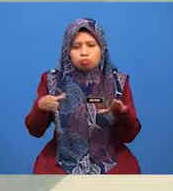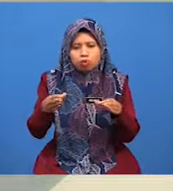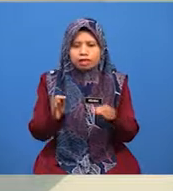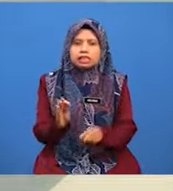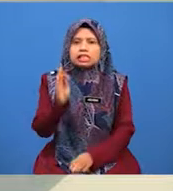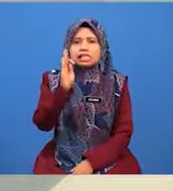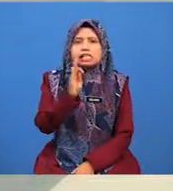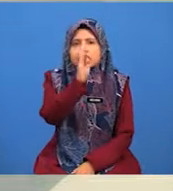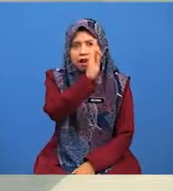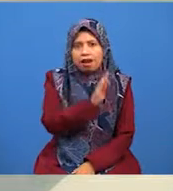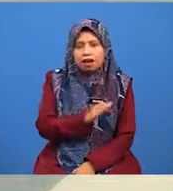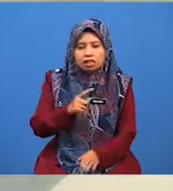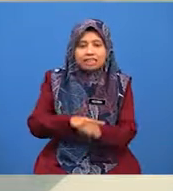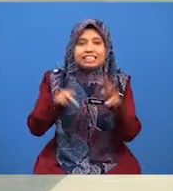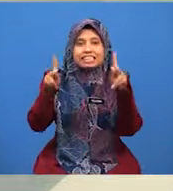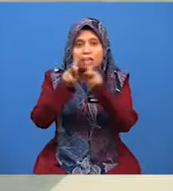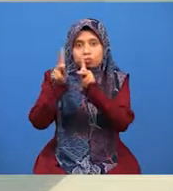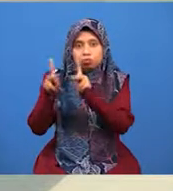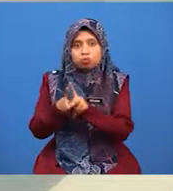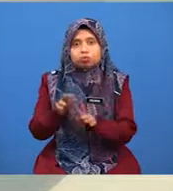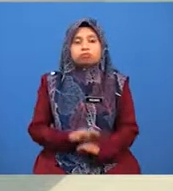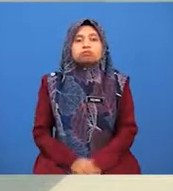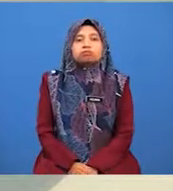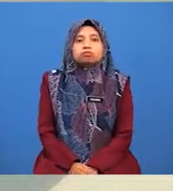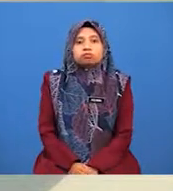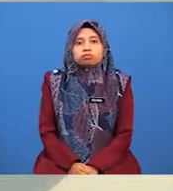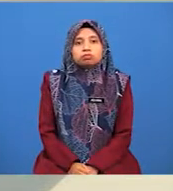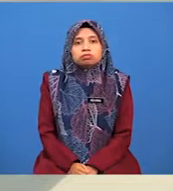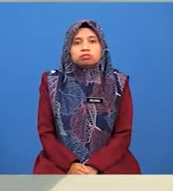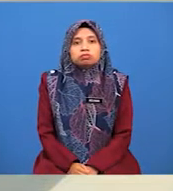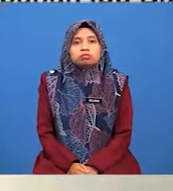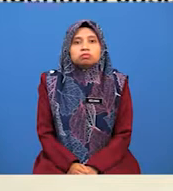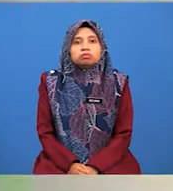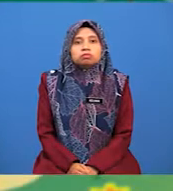kilang perusahaan di kampungnya.